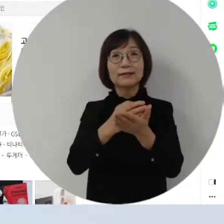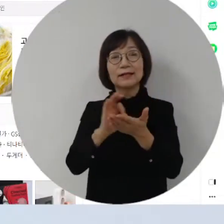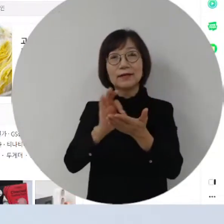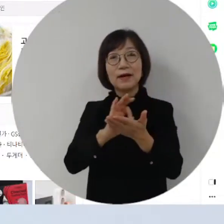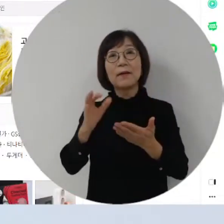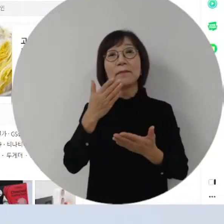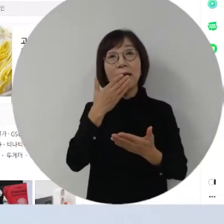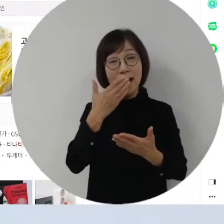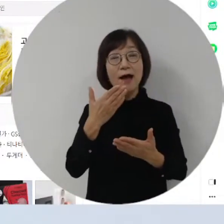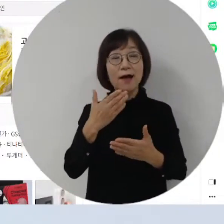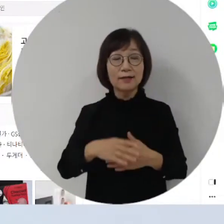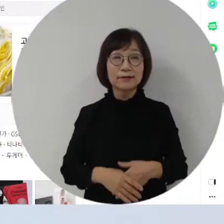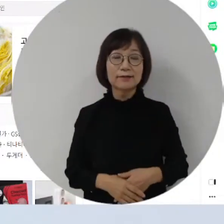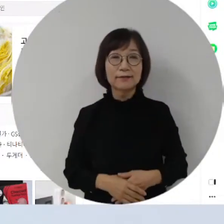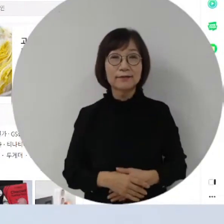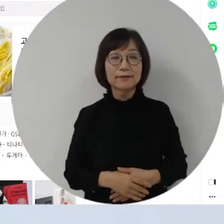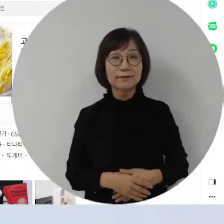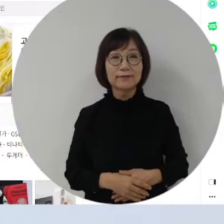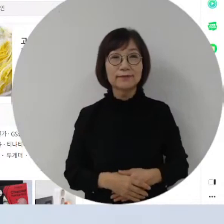가능한 방법이에요.